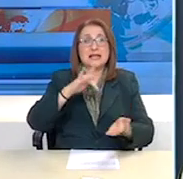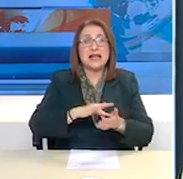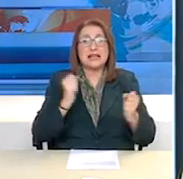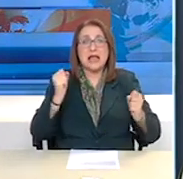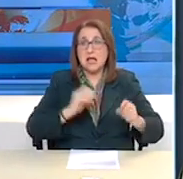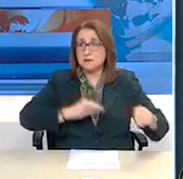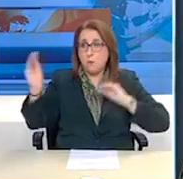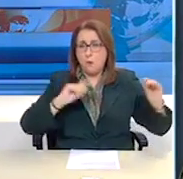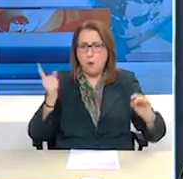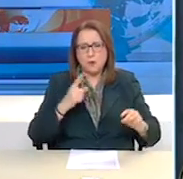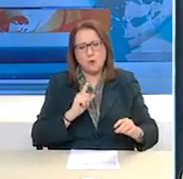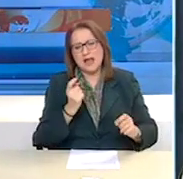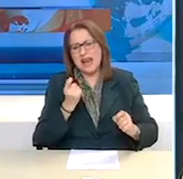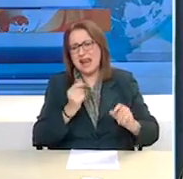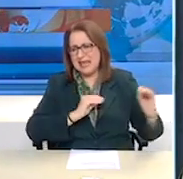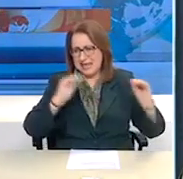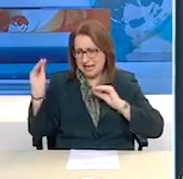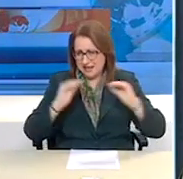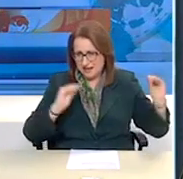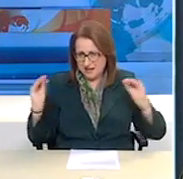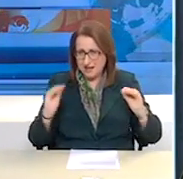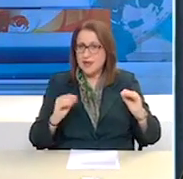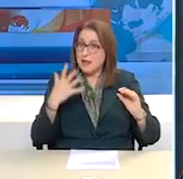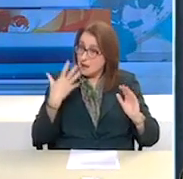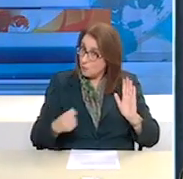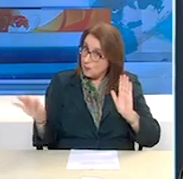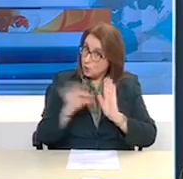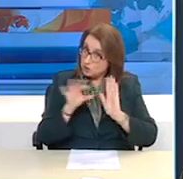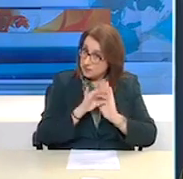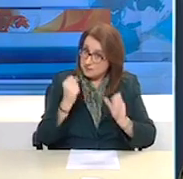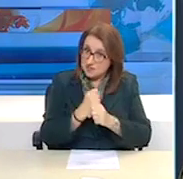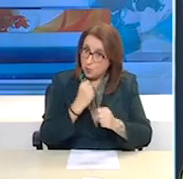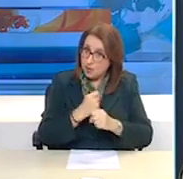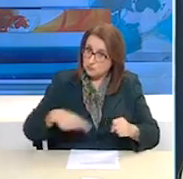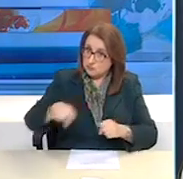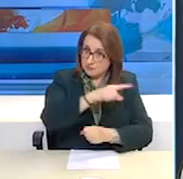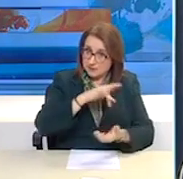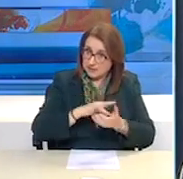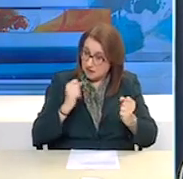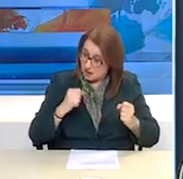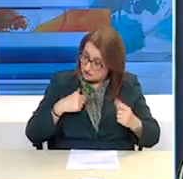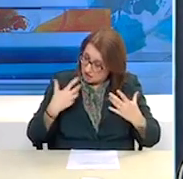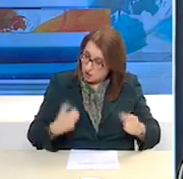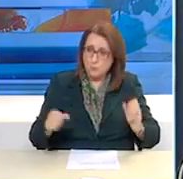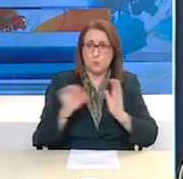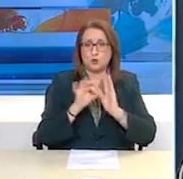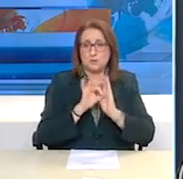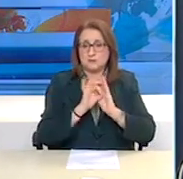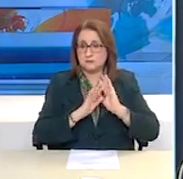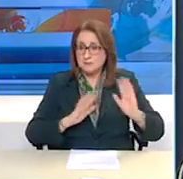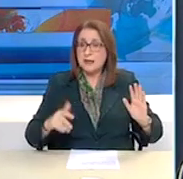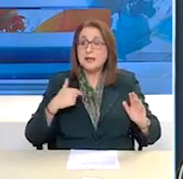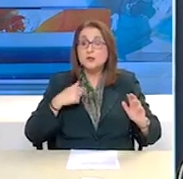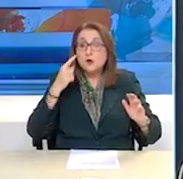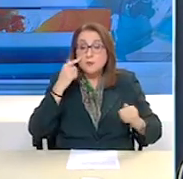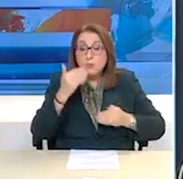Υπάρχουν προσλήψεις και στην πρωτοβάθμια φροντίδα υγείας και έχουμε πει ότι εφόσον χρειαστεί, είναι στο σχέδιό μας, ανάλογα με την εξέλιξη της νόσου,